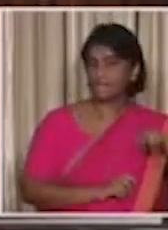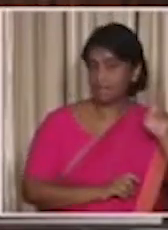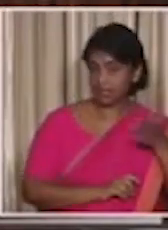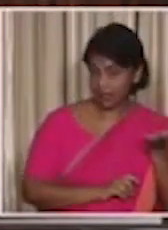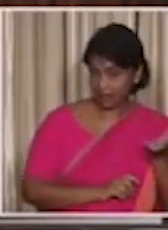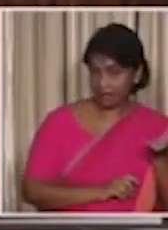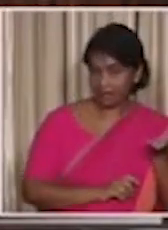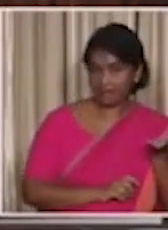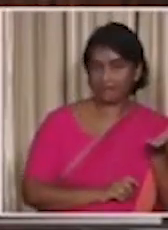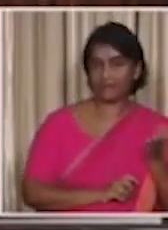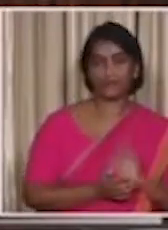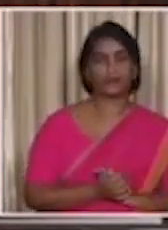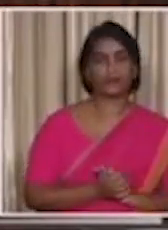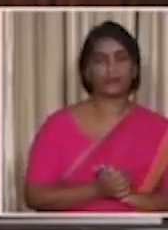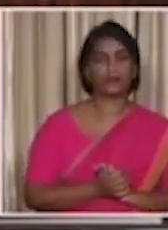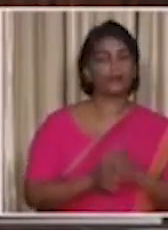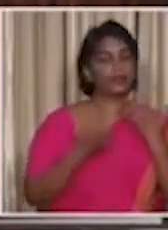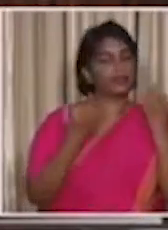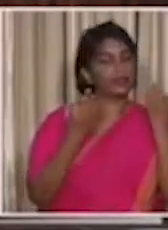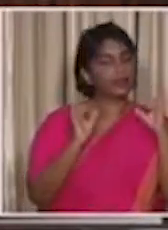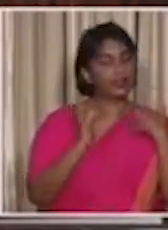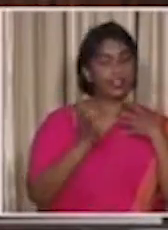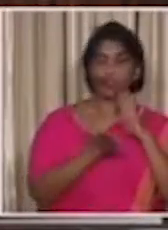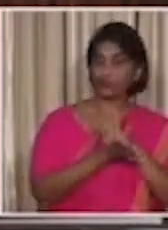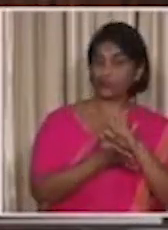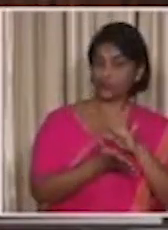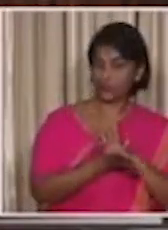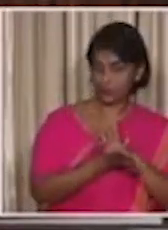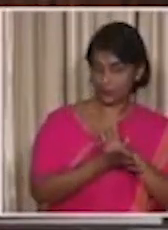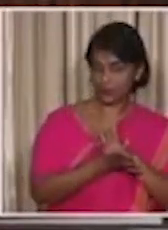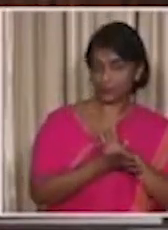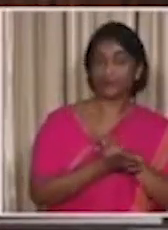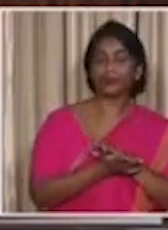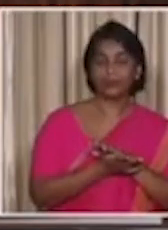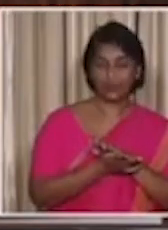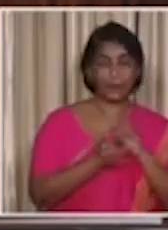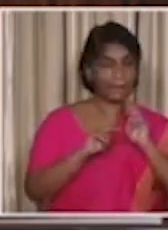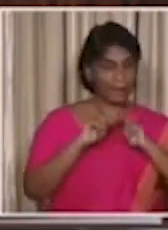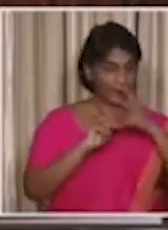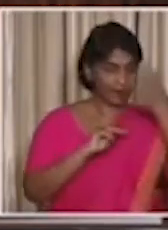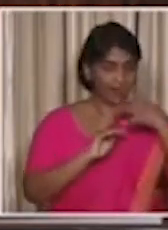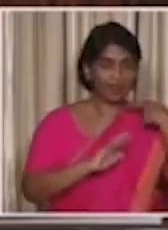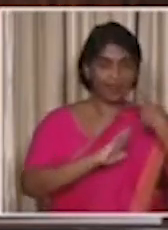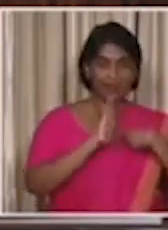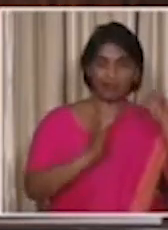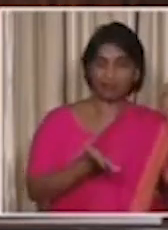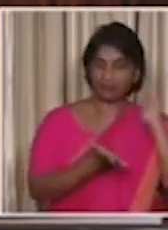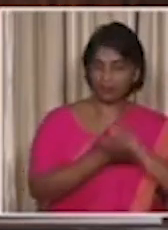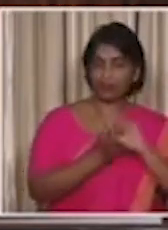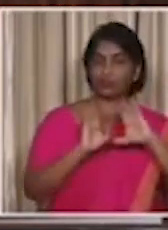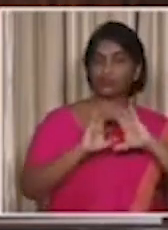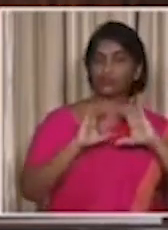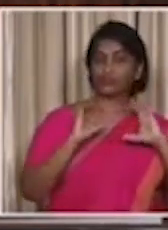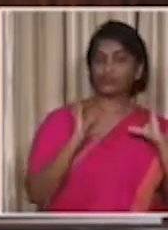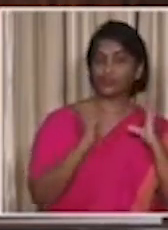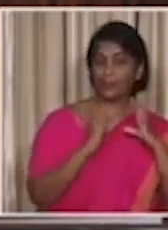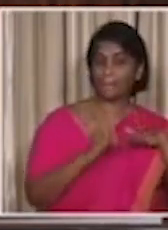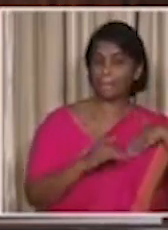තියෙනවද? නිදහස උළෙල වෙනුවෙන් ලංකාවට පැමිණි පොදු රාජ්‍ය මණ්ඩලීය